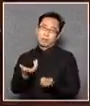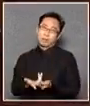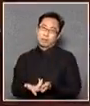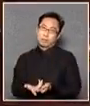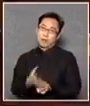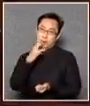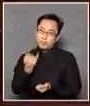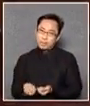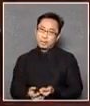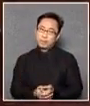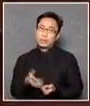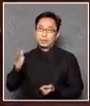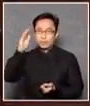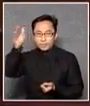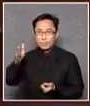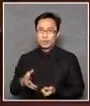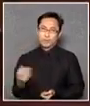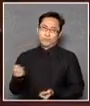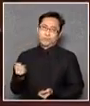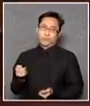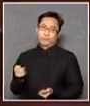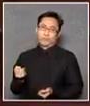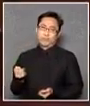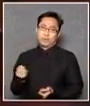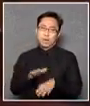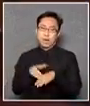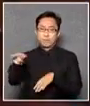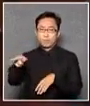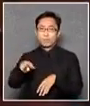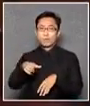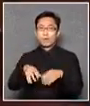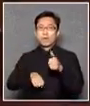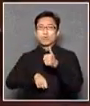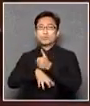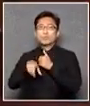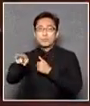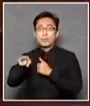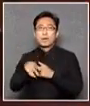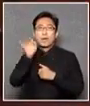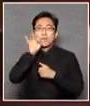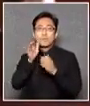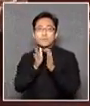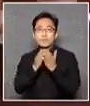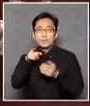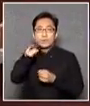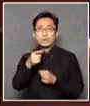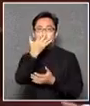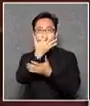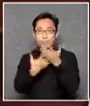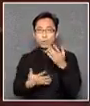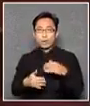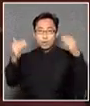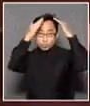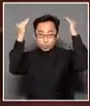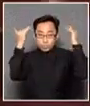俾啲水平人哋睇下啦。啱啱走過中樹根，喺個 Facebook 鋪張相，喂，越戰嗰啲戰